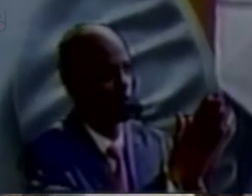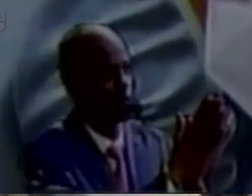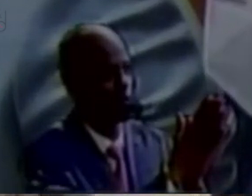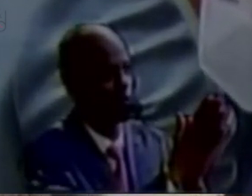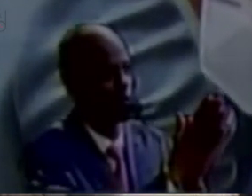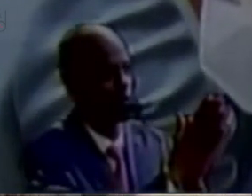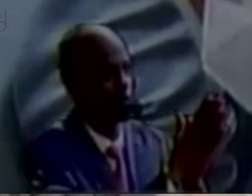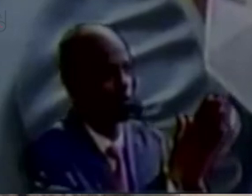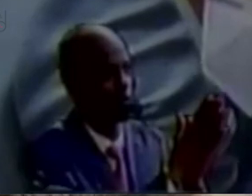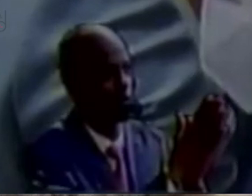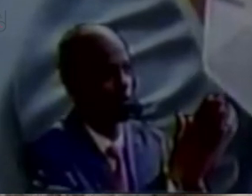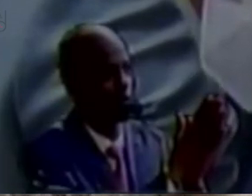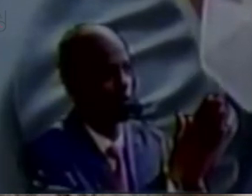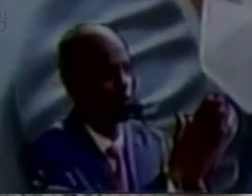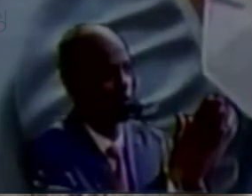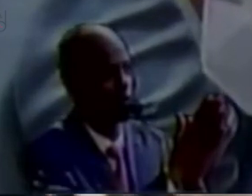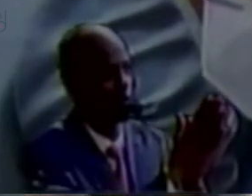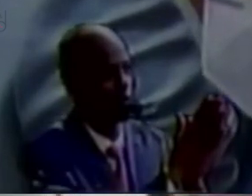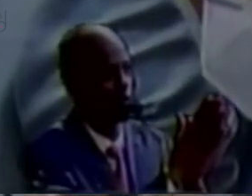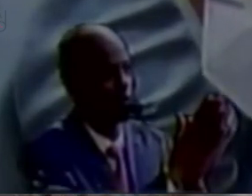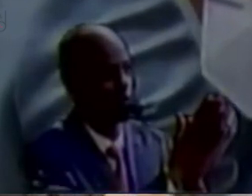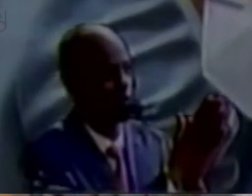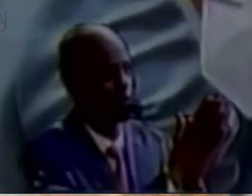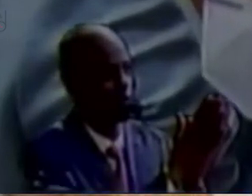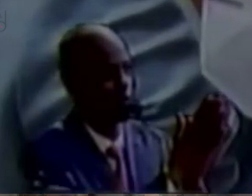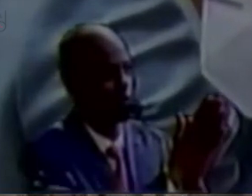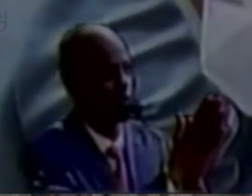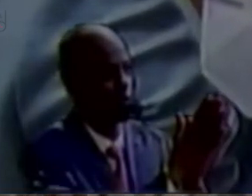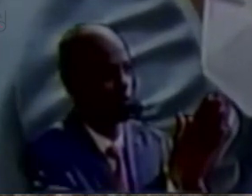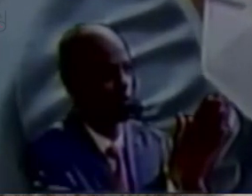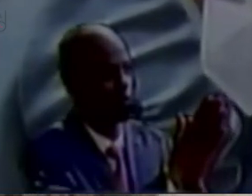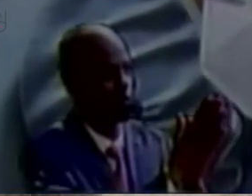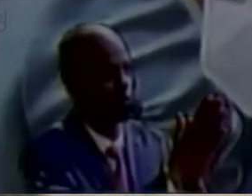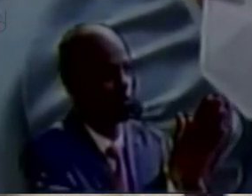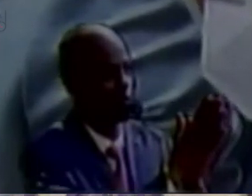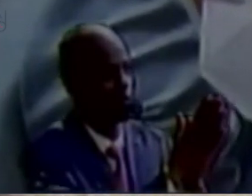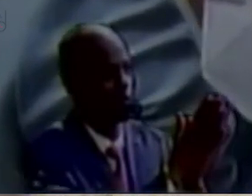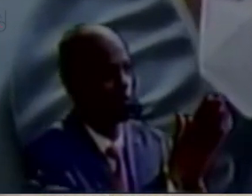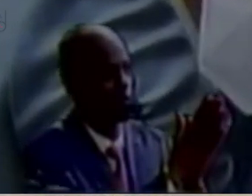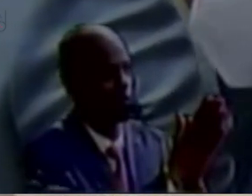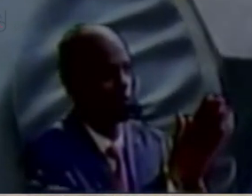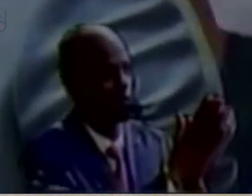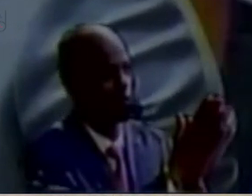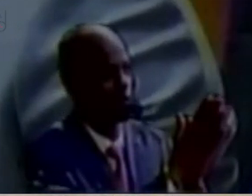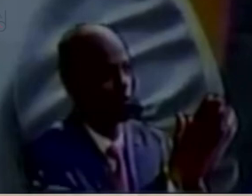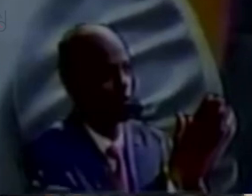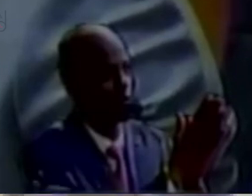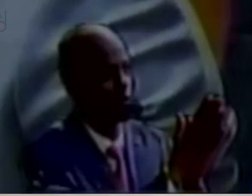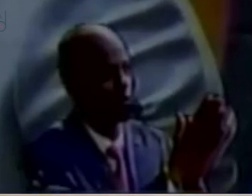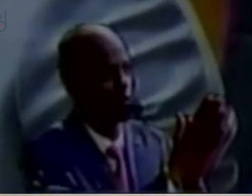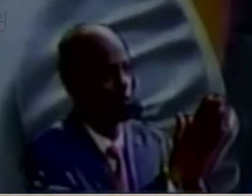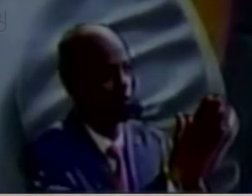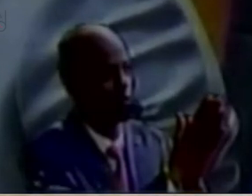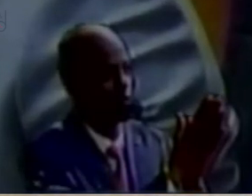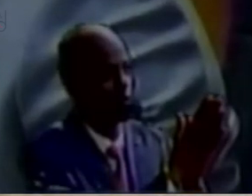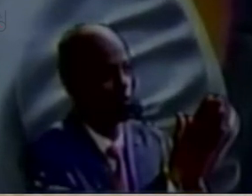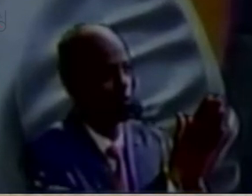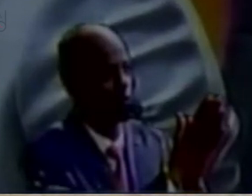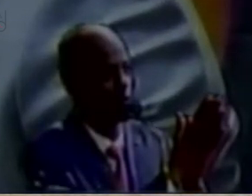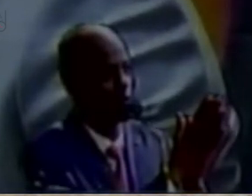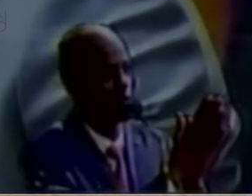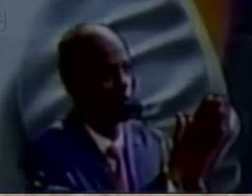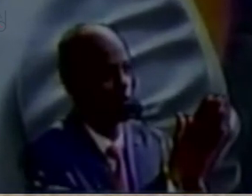signe d'une maîtrise parfaite de la question ainsi que des solutions qui seront proposées aux populations de la péninsule